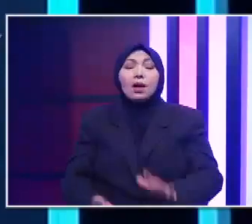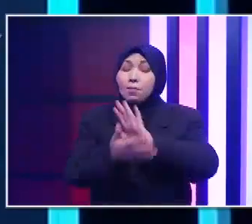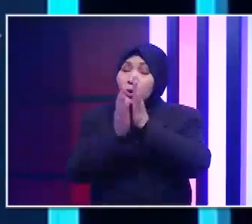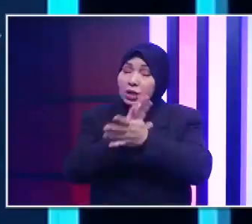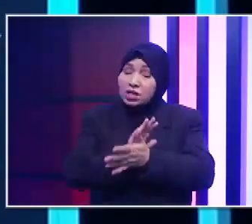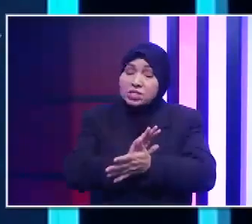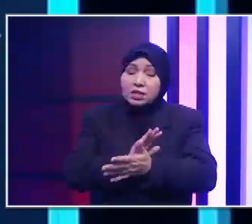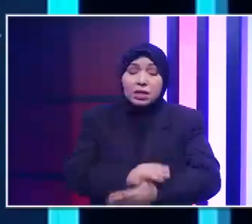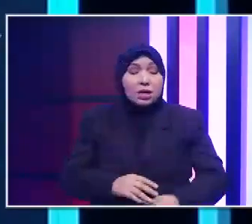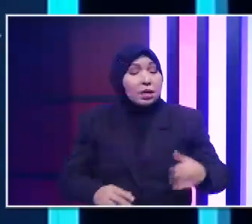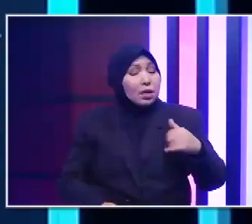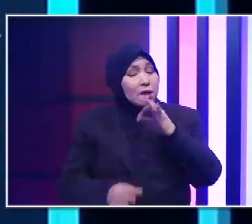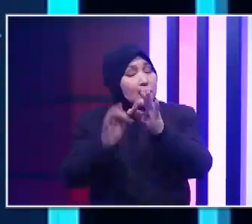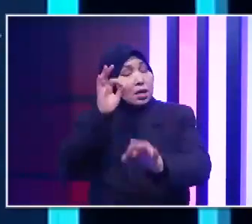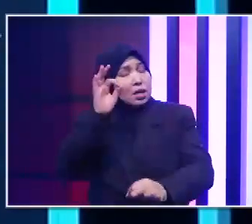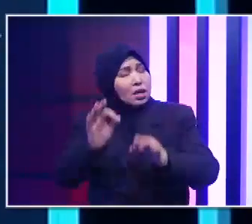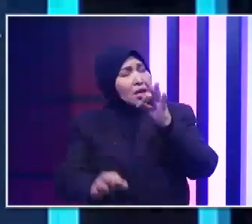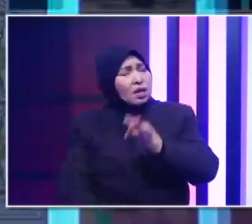asal rohmu